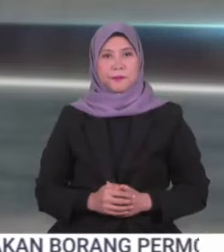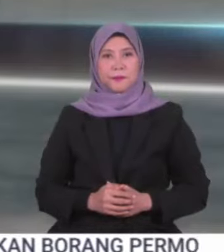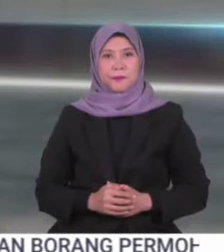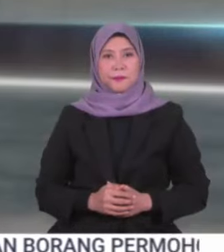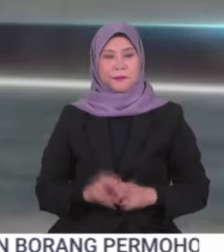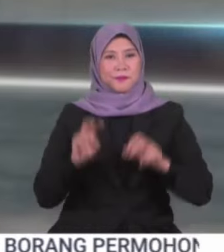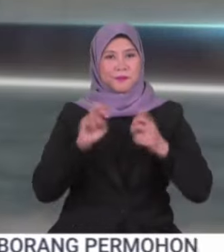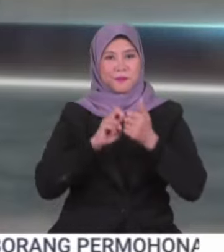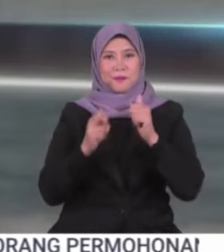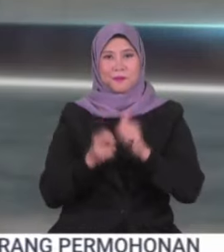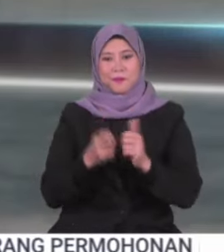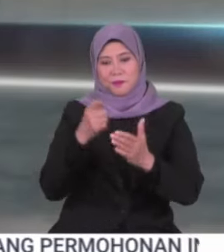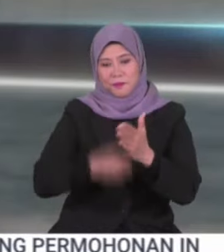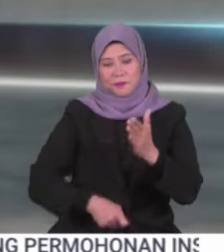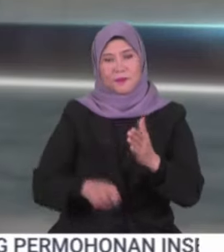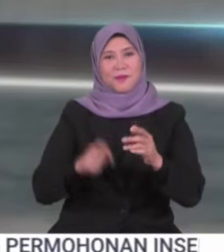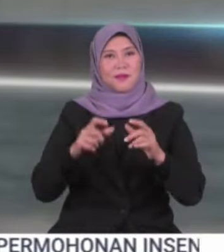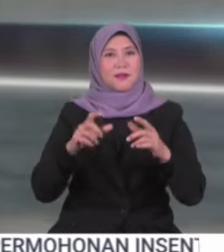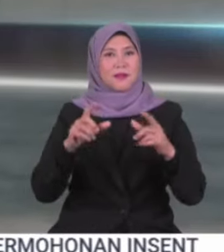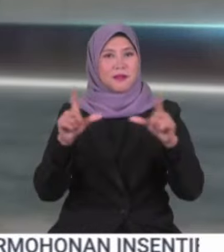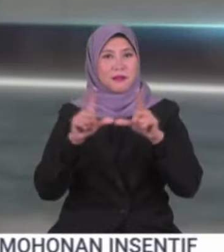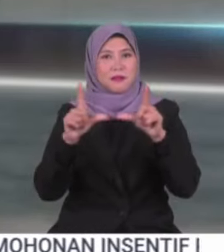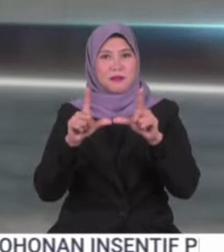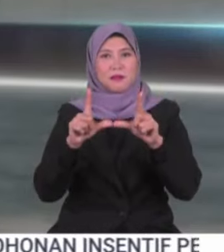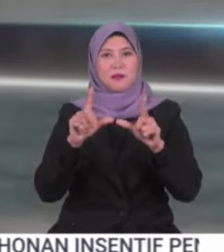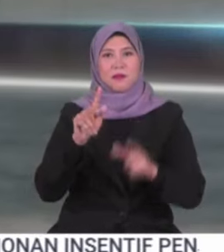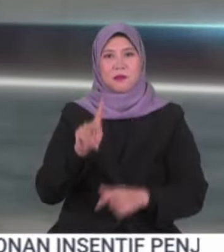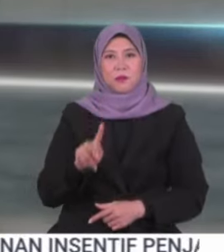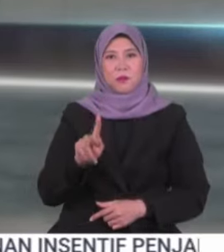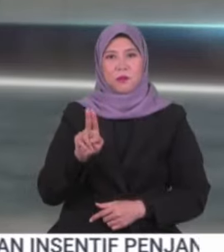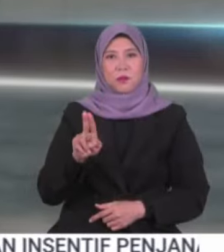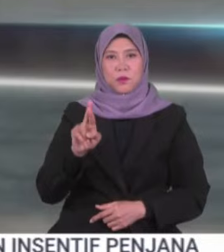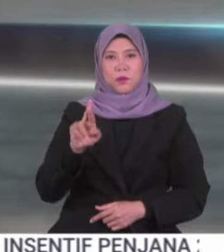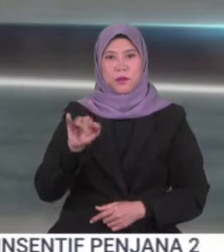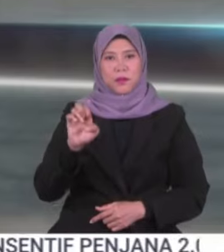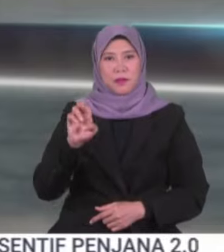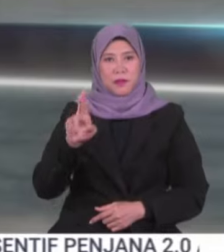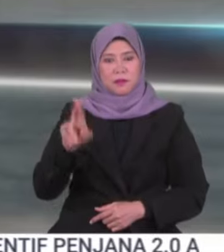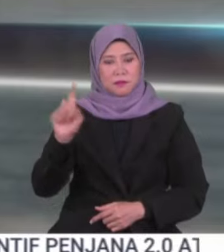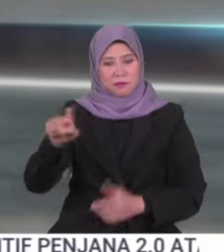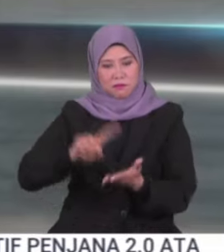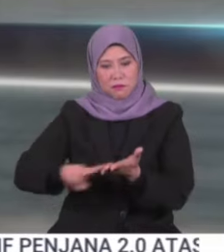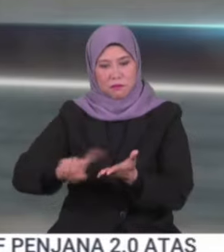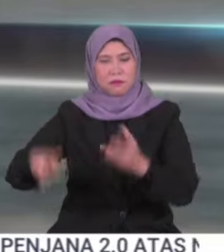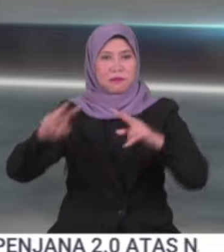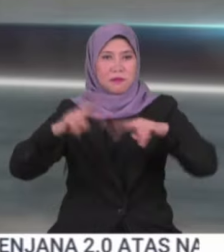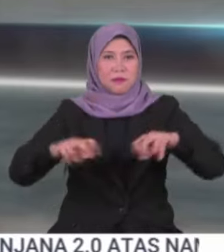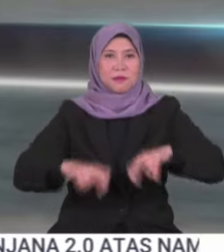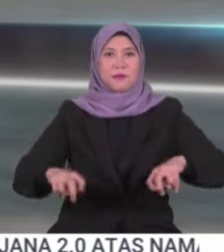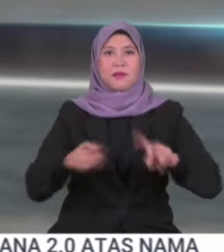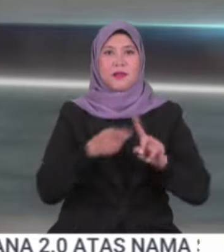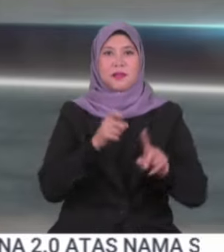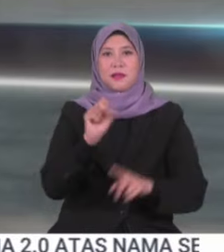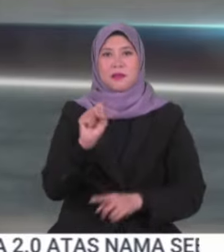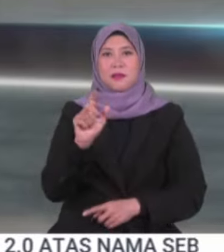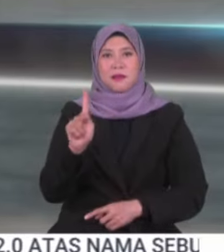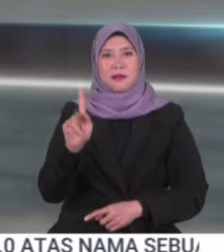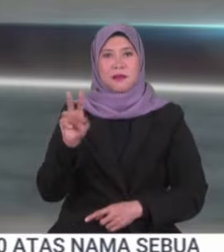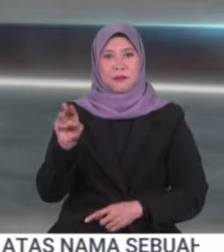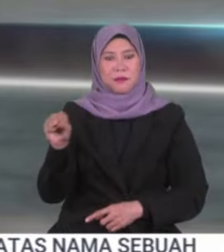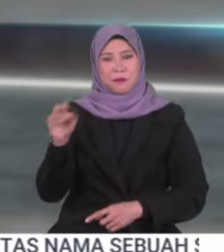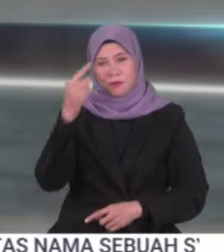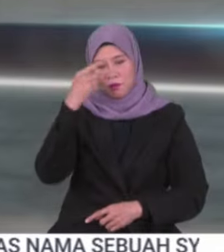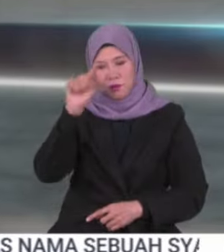isu harga lantai dan plesinan industri Korea perlu diteliti suranjaya komunikasi dan multimedia Malaysia sqmm